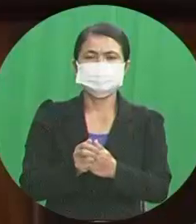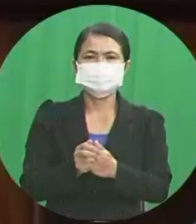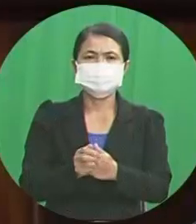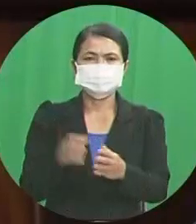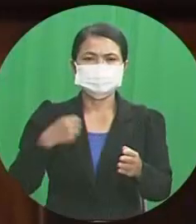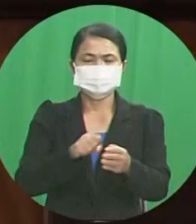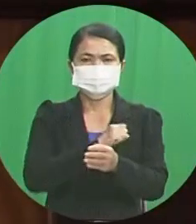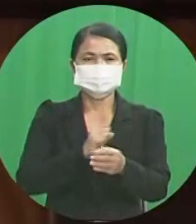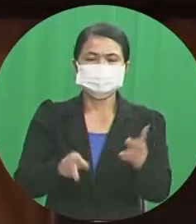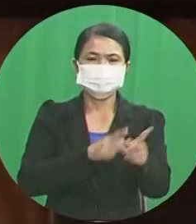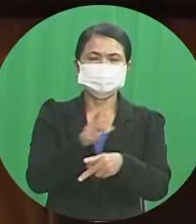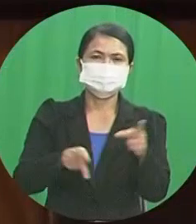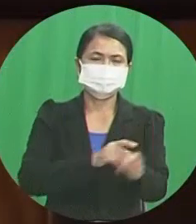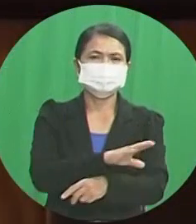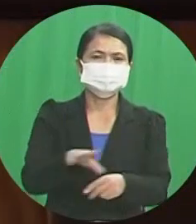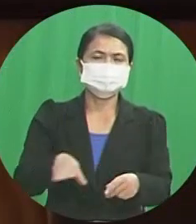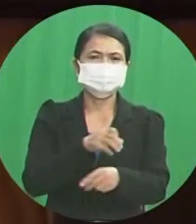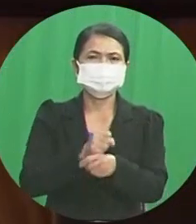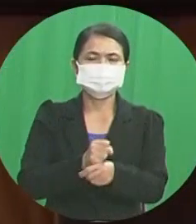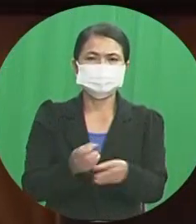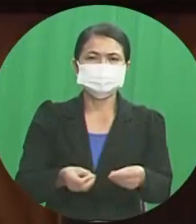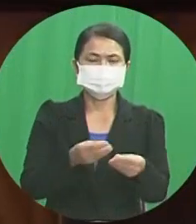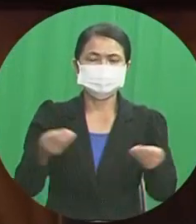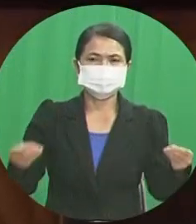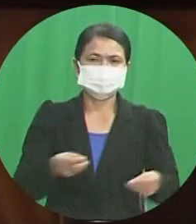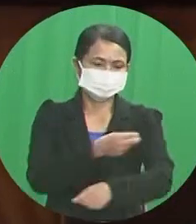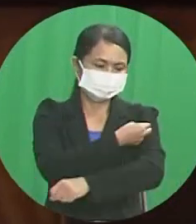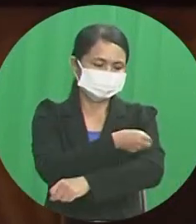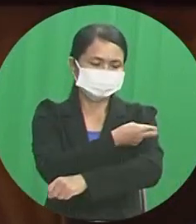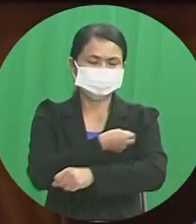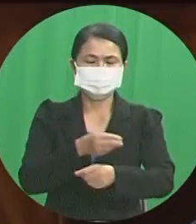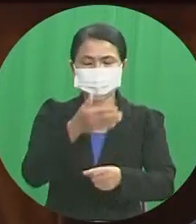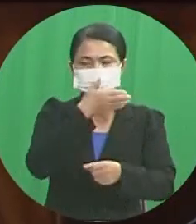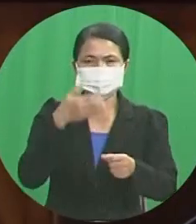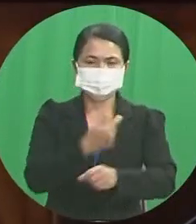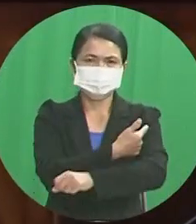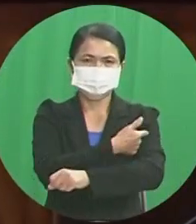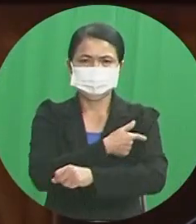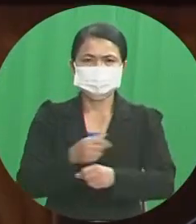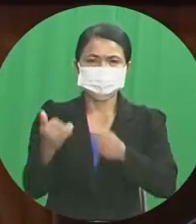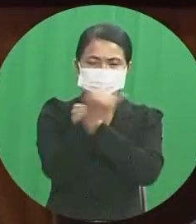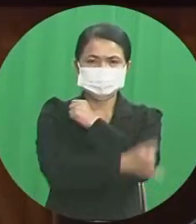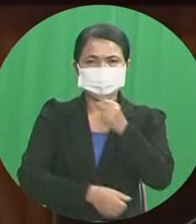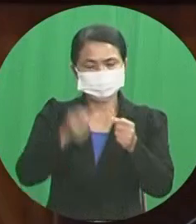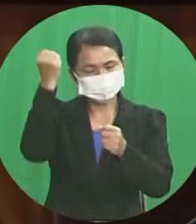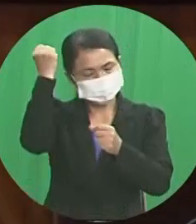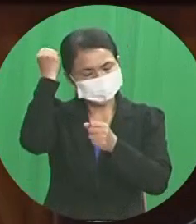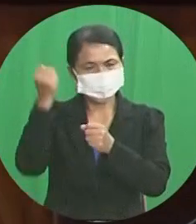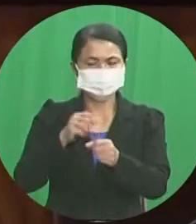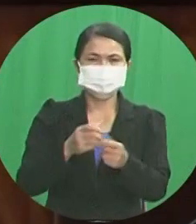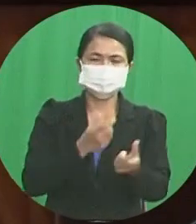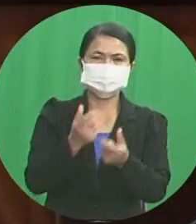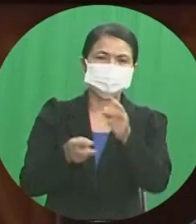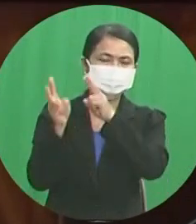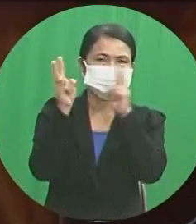ភានិងប្រជាជនកម្ពុជាដែលបានផ្ដល់សម្ភារៈបរិក្ខារពេទ្យមានម៉ាស់វ៉ាក់សាំងដល់ប្រទេសឡាវហើយនៅក្នុងដំណើរ